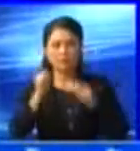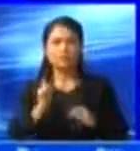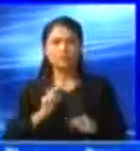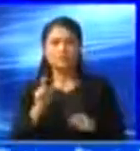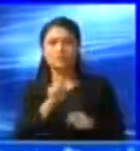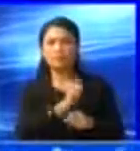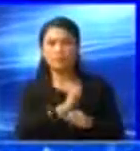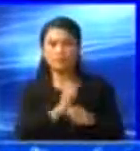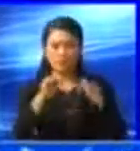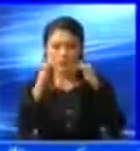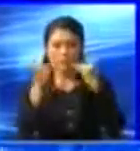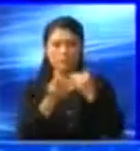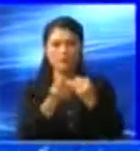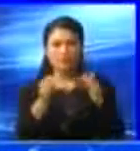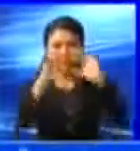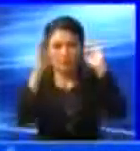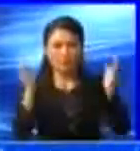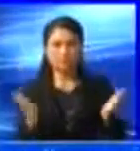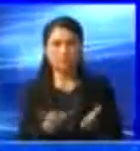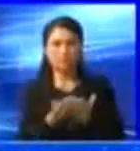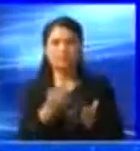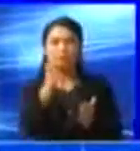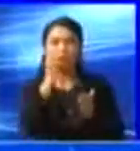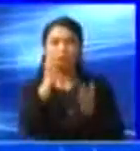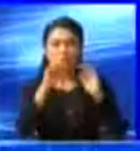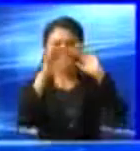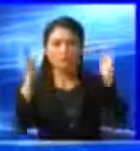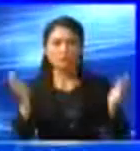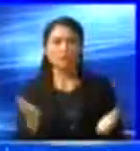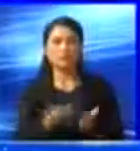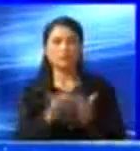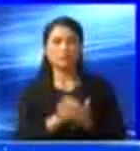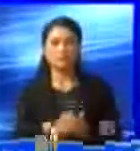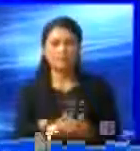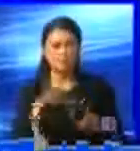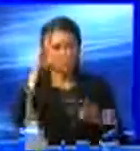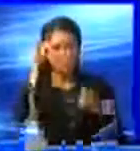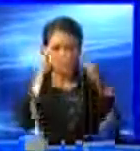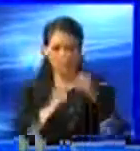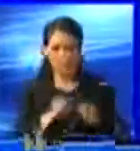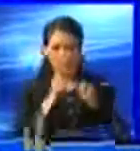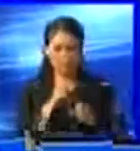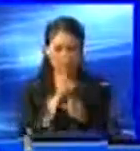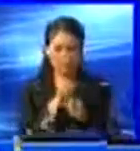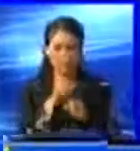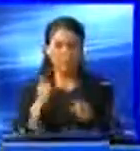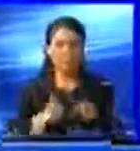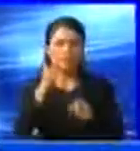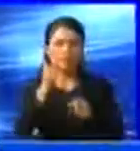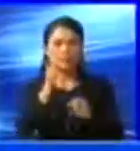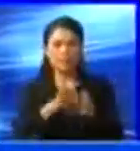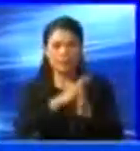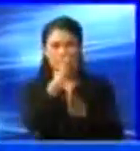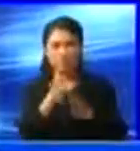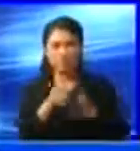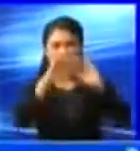ក្នុងនាមជាស្ថាប័នអង្គការសហប្រជាជាតិអង្គការស្បៀងអាហារពិភពលោកលោកនឹងខិតខំបំពេញភារកិច្ចឲ្យបានល្អទៅតាមទស្សនៈវិស័យរបស់